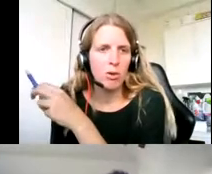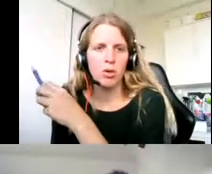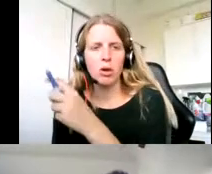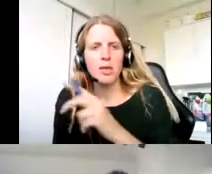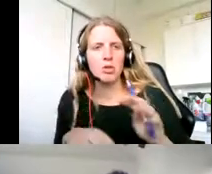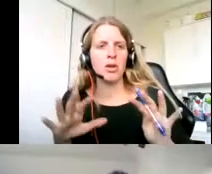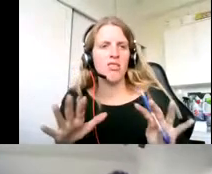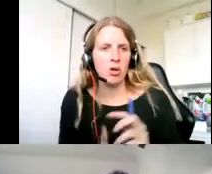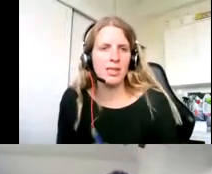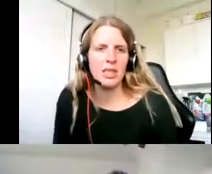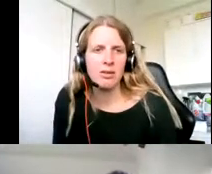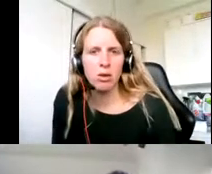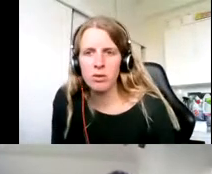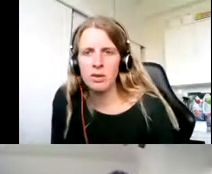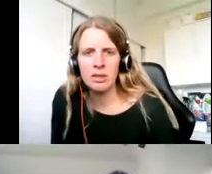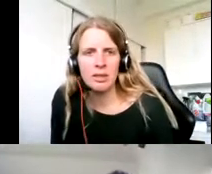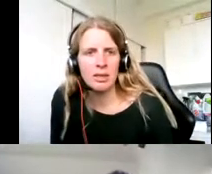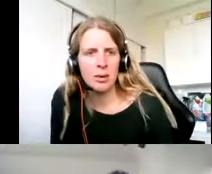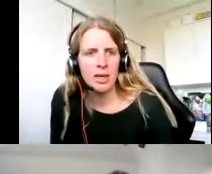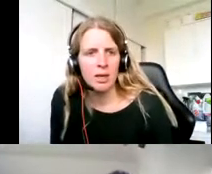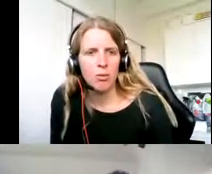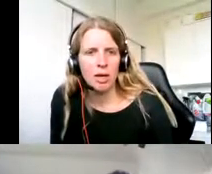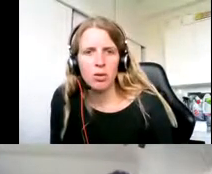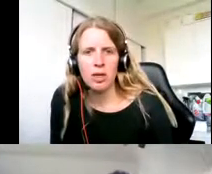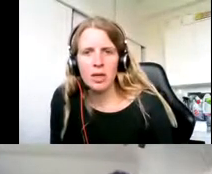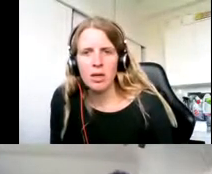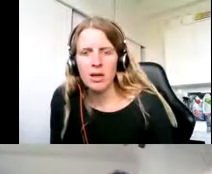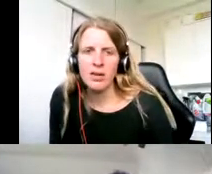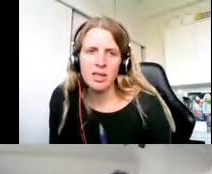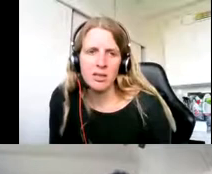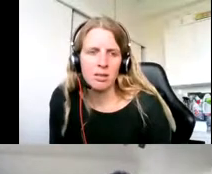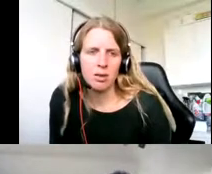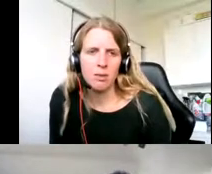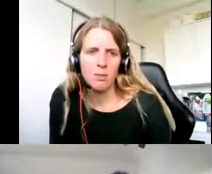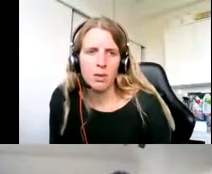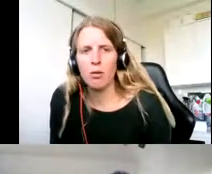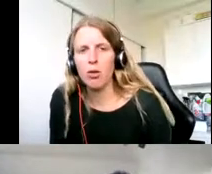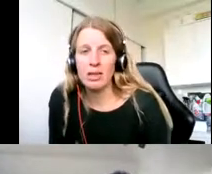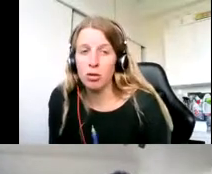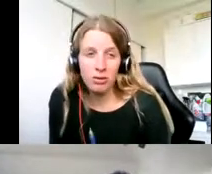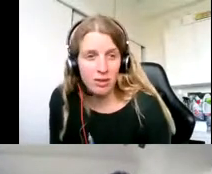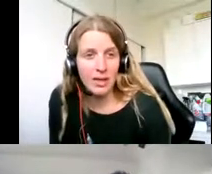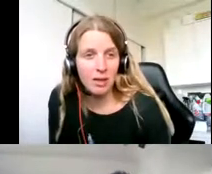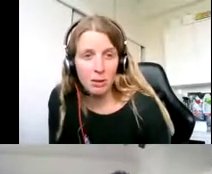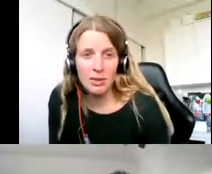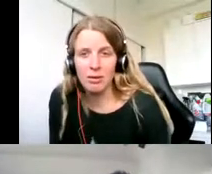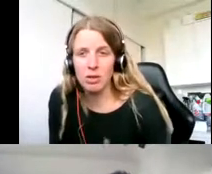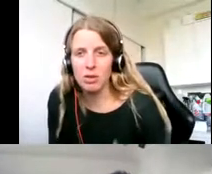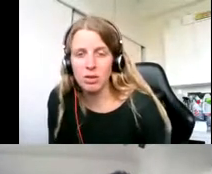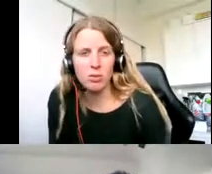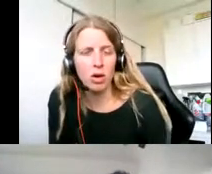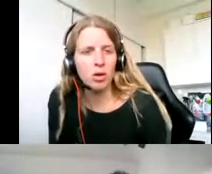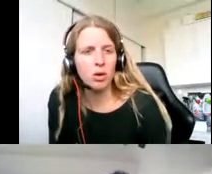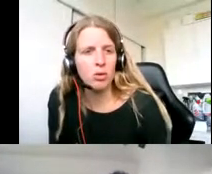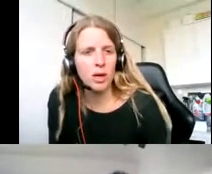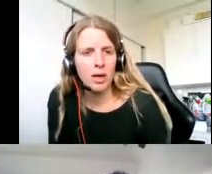ook hebben we ook een beetje moeten afblokken en zeggen van, goh, dit is iets dat wij gewoon niet enerzijds dat we ook niet durven vragen, omdat we denken van,